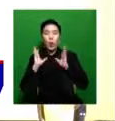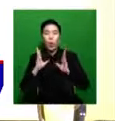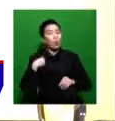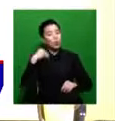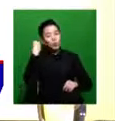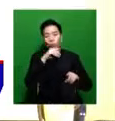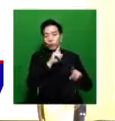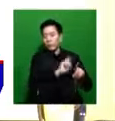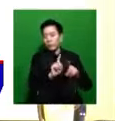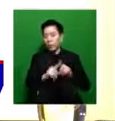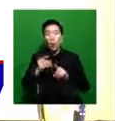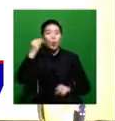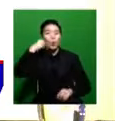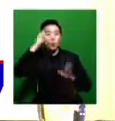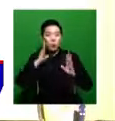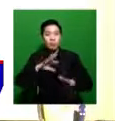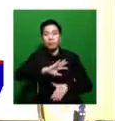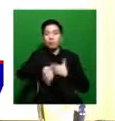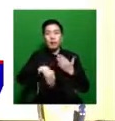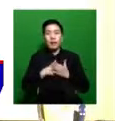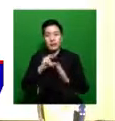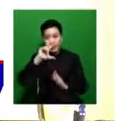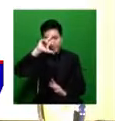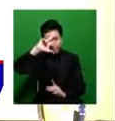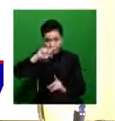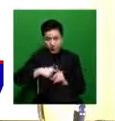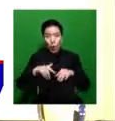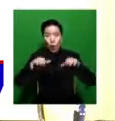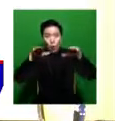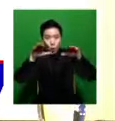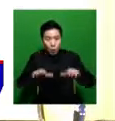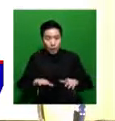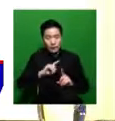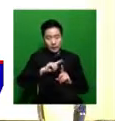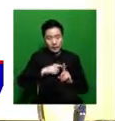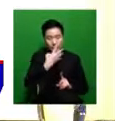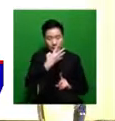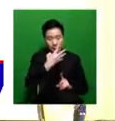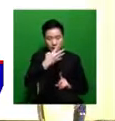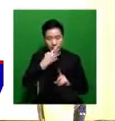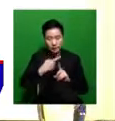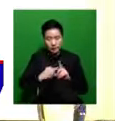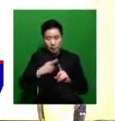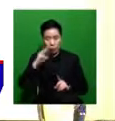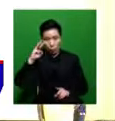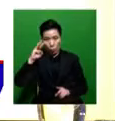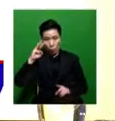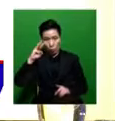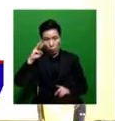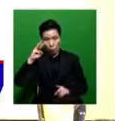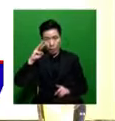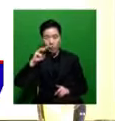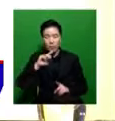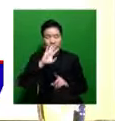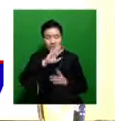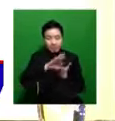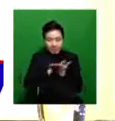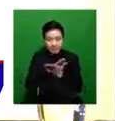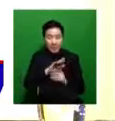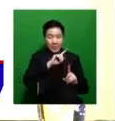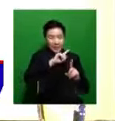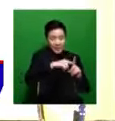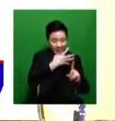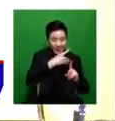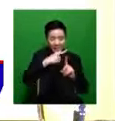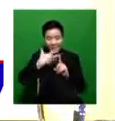ประเภทเป็นระยะเวลา3เดือนก็คือเดือนเมษายนมิถุนายนไปจนถึงมิถุนายนนะคะเมษาพฤษภา